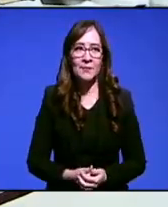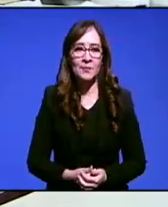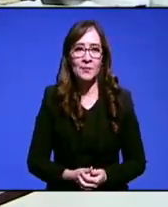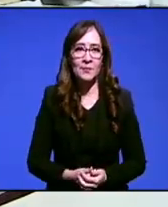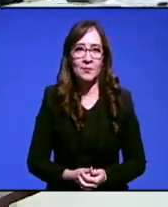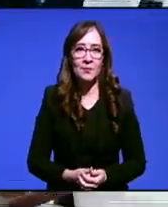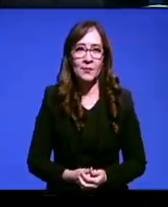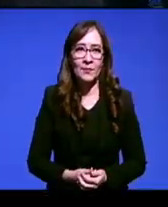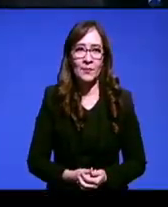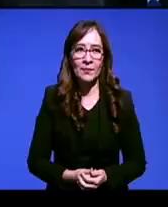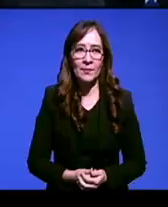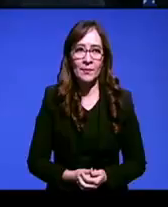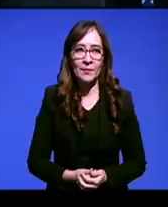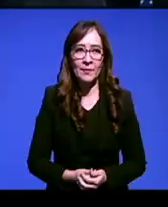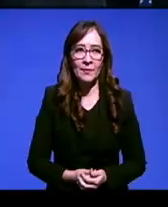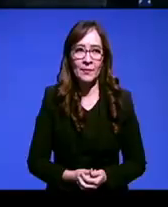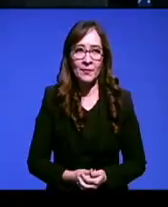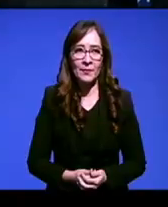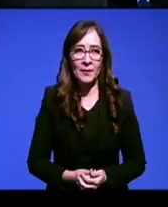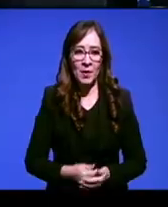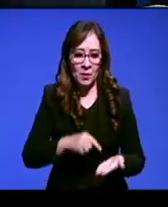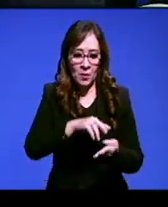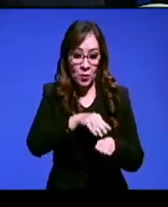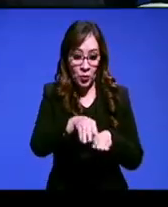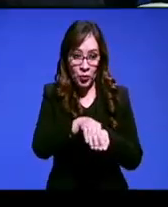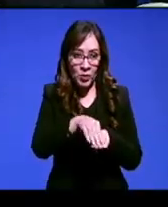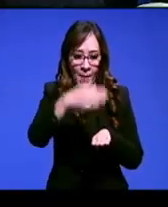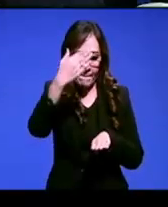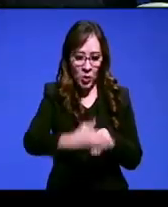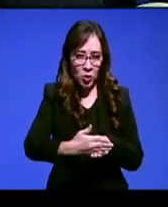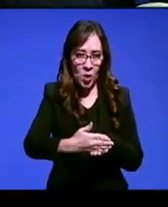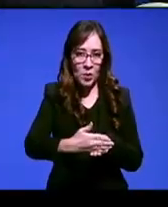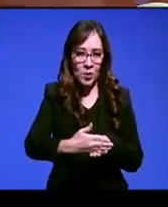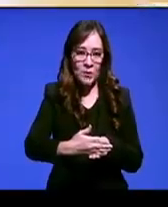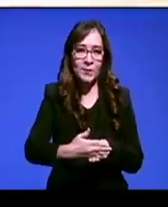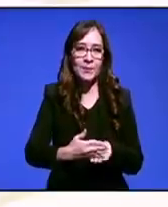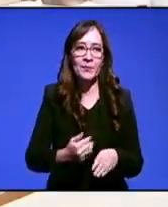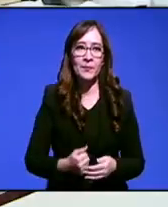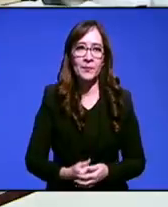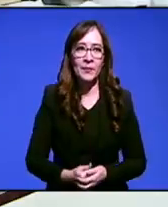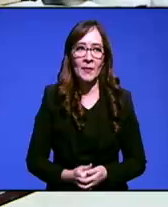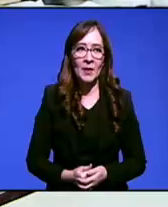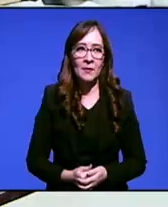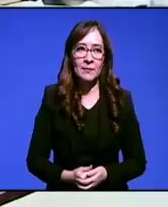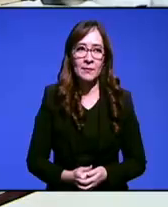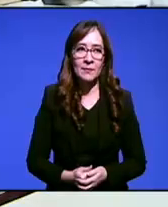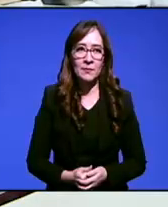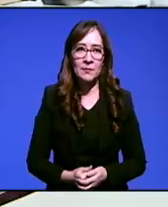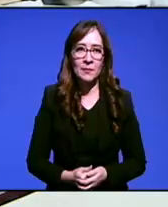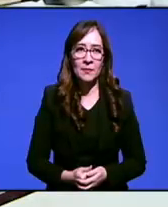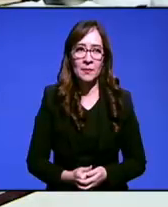aku harus potong dulu. Akarnya? Akarnya, terus ya aku harus petikin